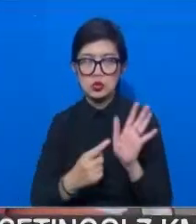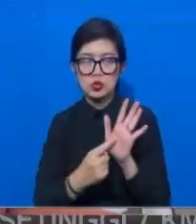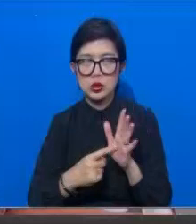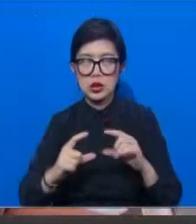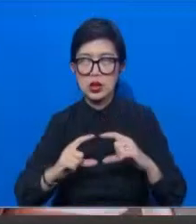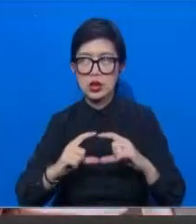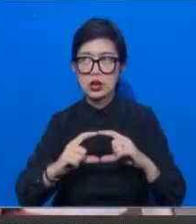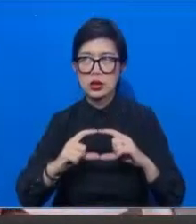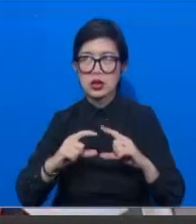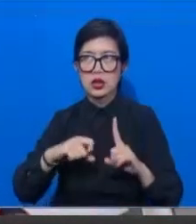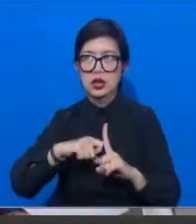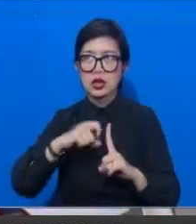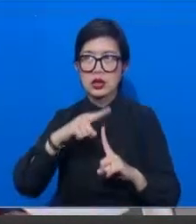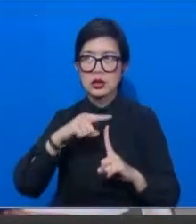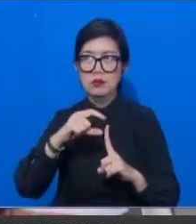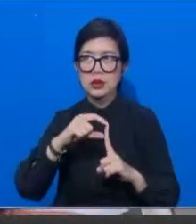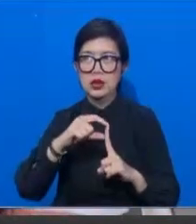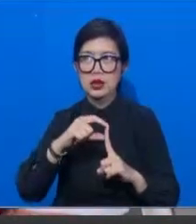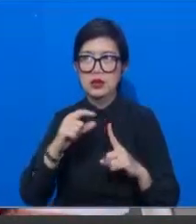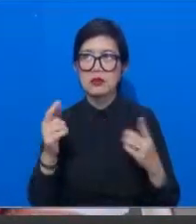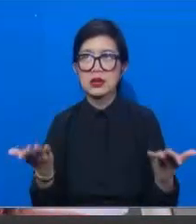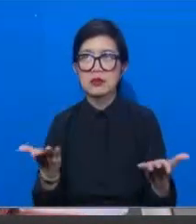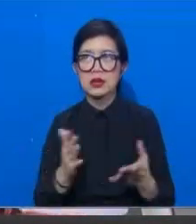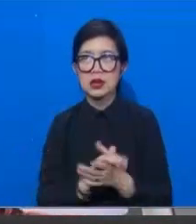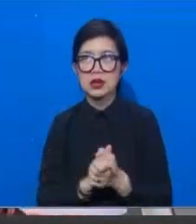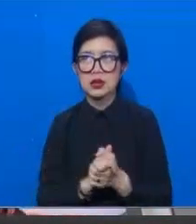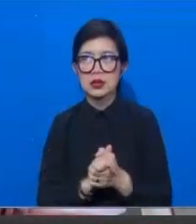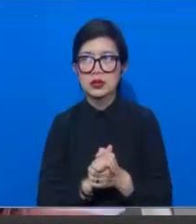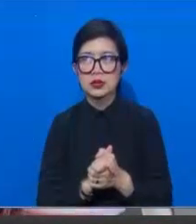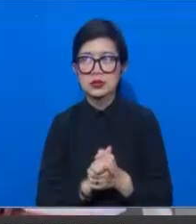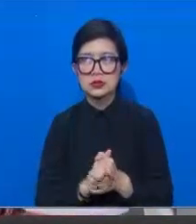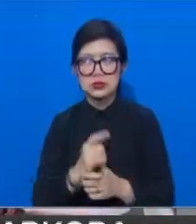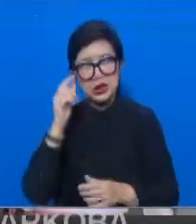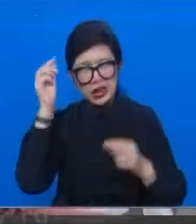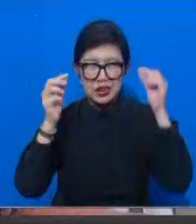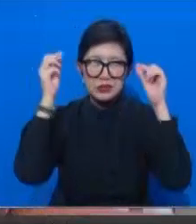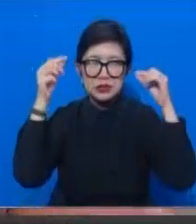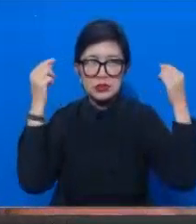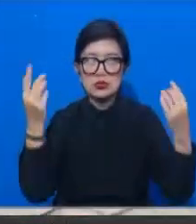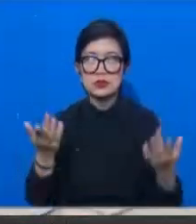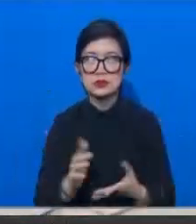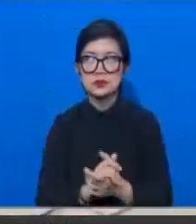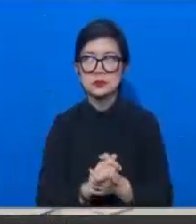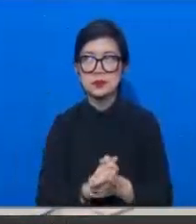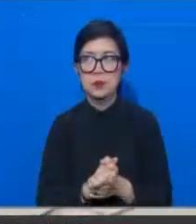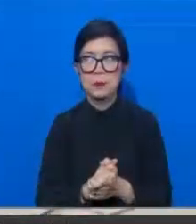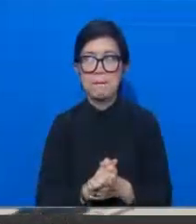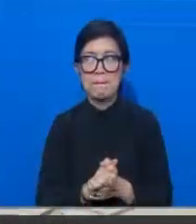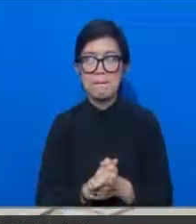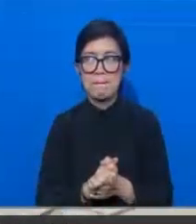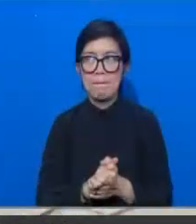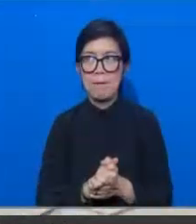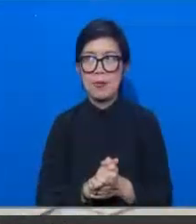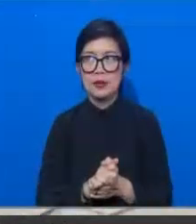saya misalnya ada ketelisut gitu kan juga jadi satu pemikiran gitu. Hal serupa